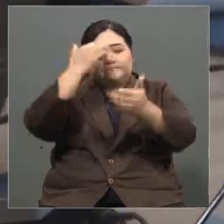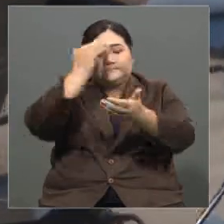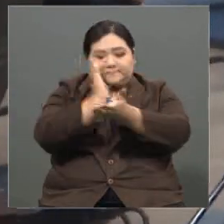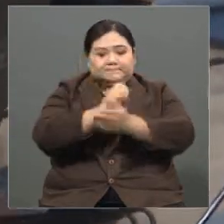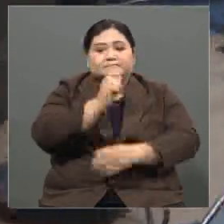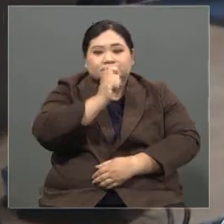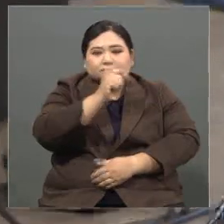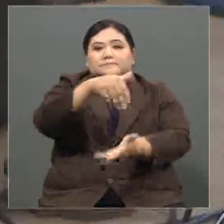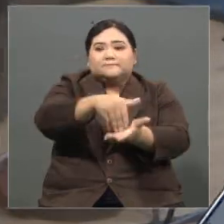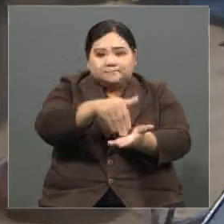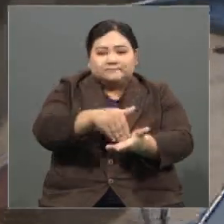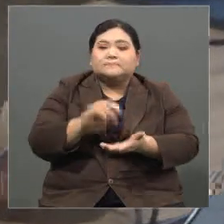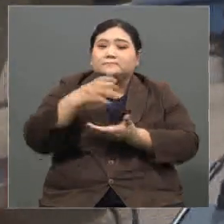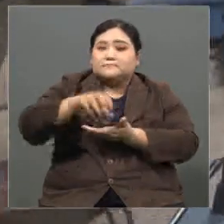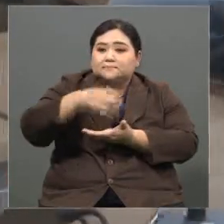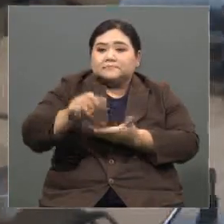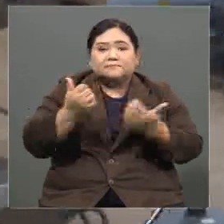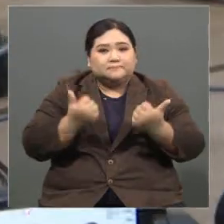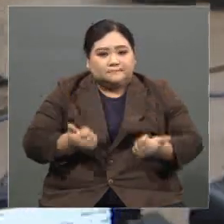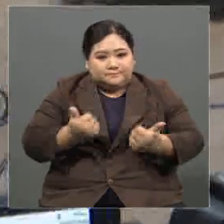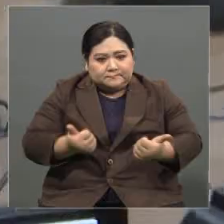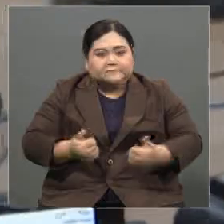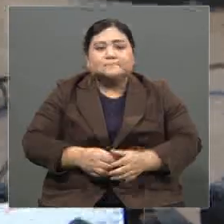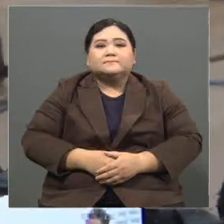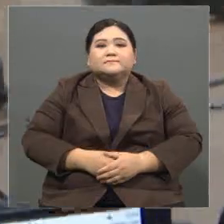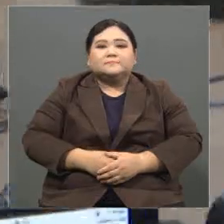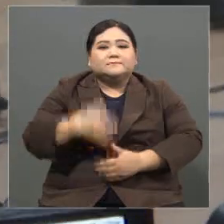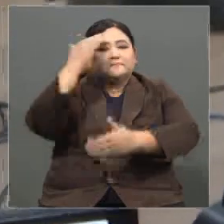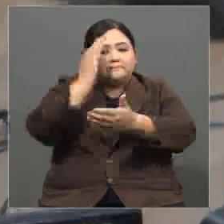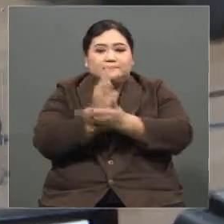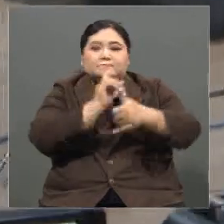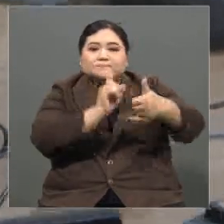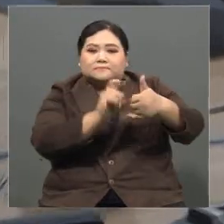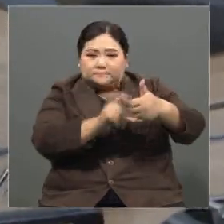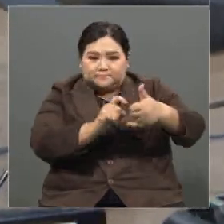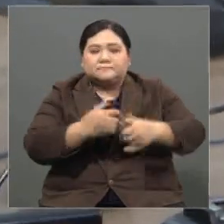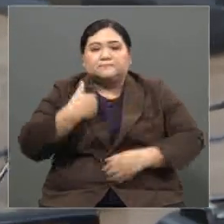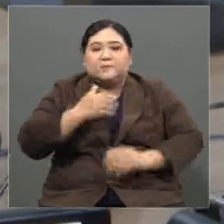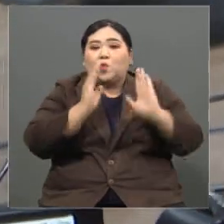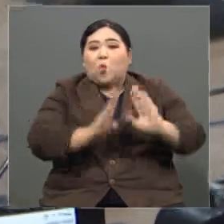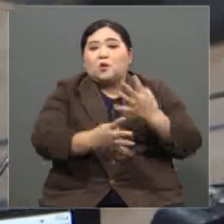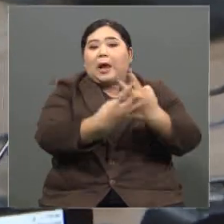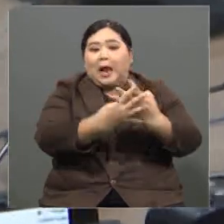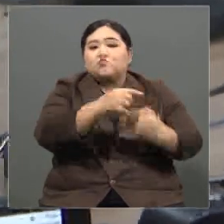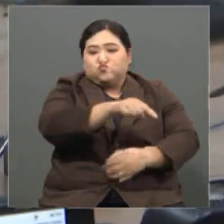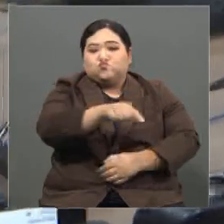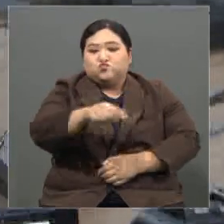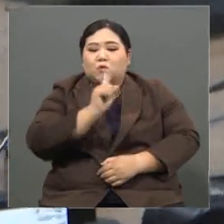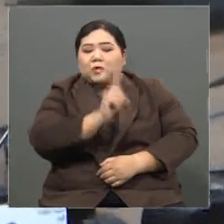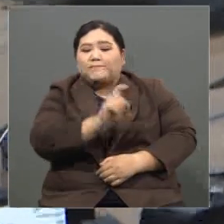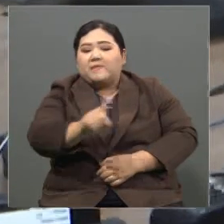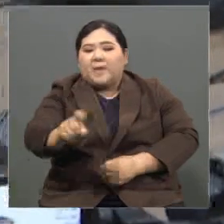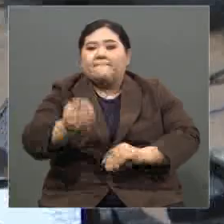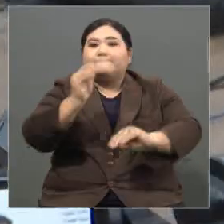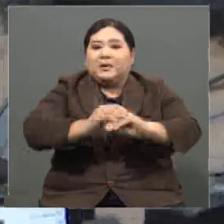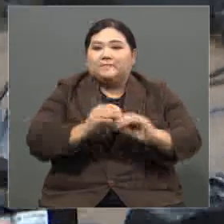กลางก็เปิดเผยนะครับว่าวันนี้เนี่ยเดี๋ยวจะมีพนักงานสอบสวนเดินทางมาสอบปากคำผู้ต้องขังบางส่วนครับในประเด็นที่ต้องสอบเพิ่มเติม